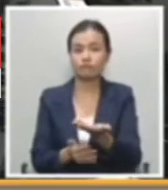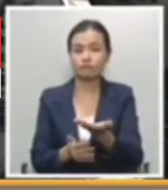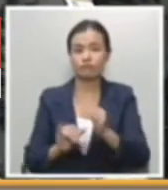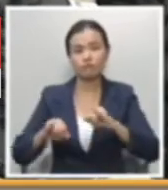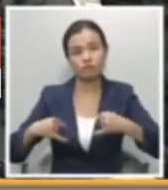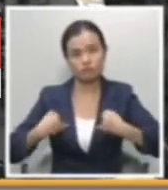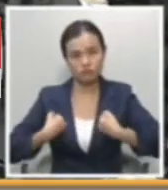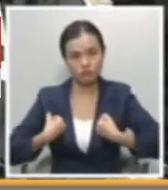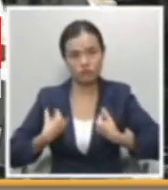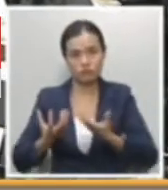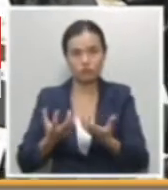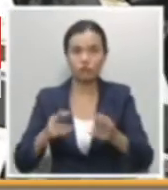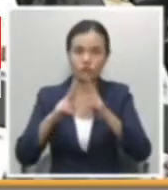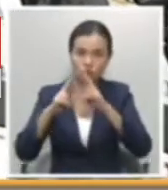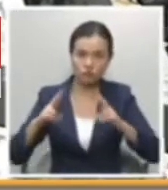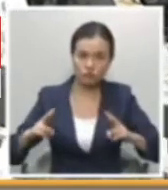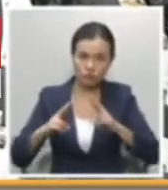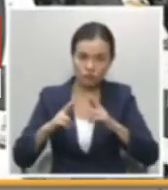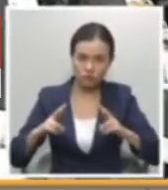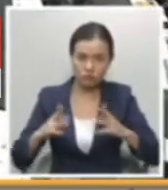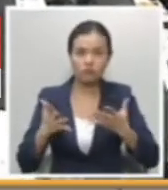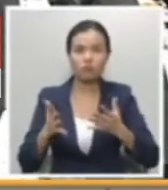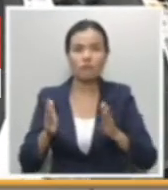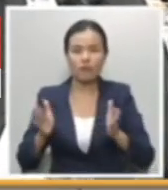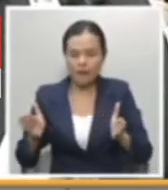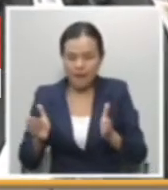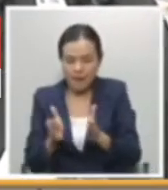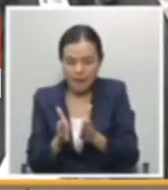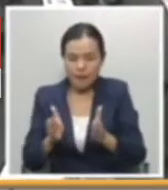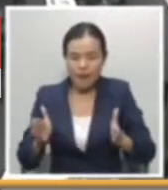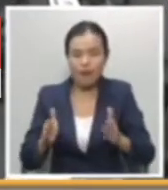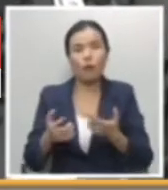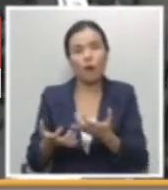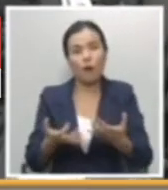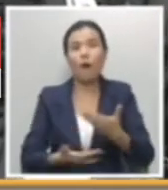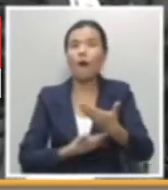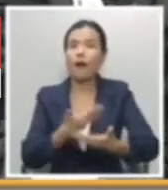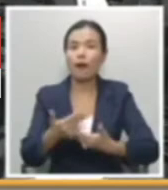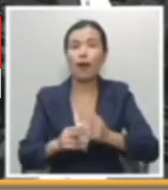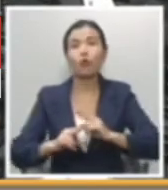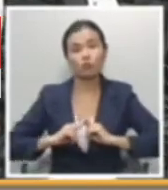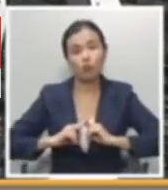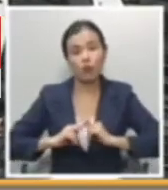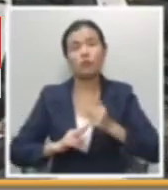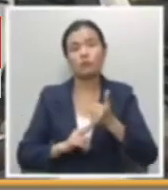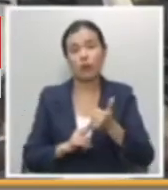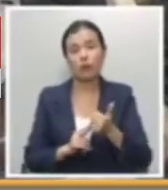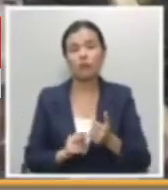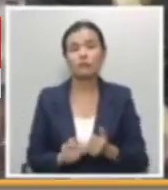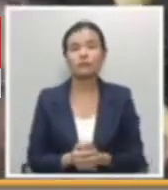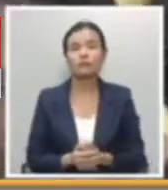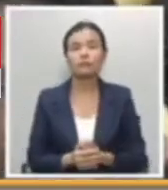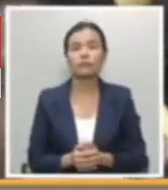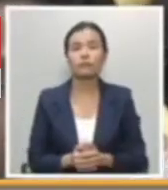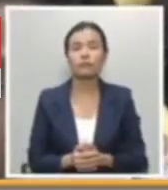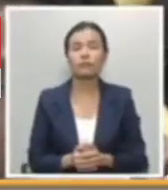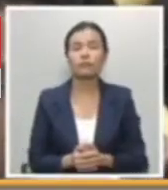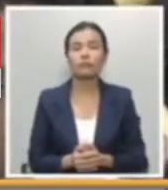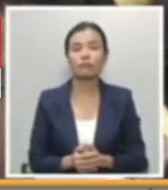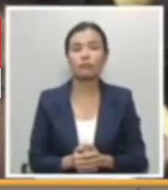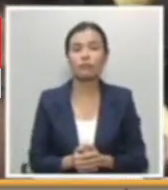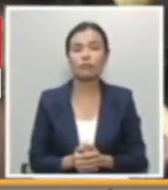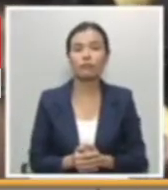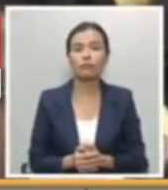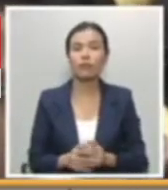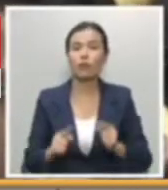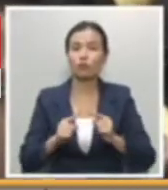การทั้งรายใหญ่รายย่อยนะฮะสามารถขายสินค้าของตนเองได้ก็ให้เกิดการ